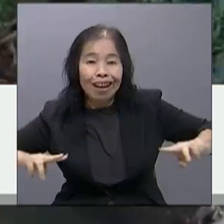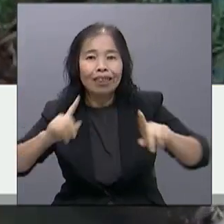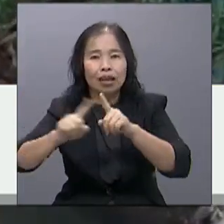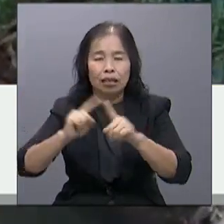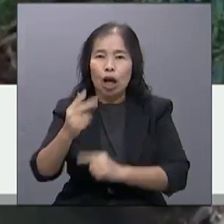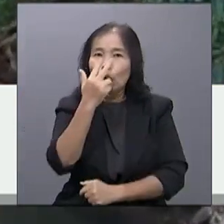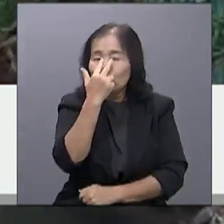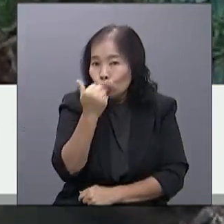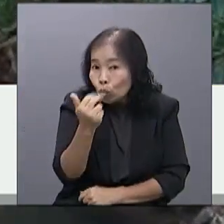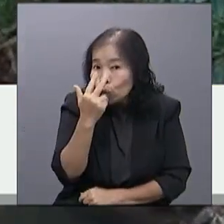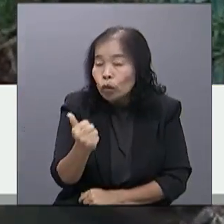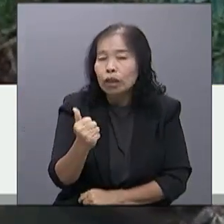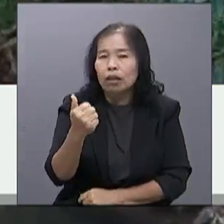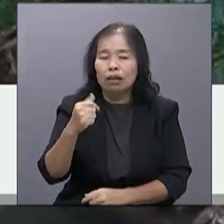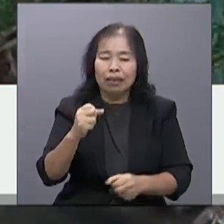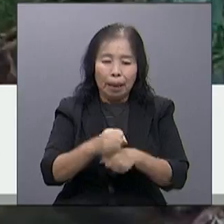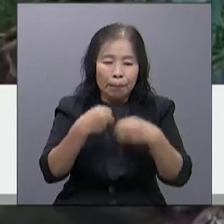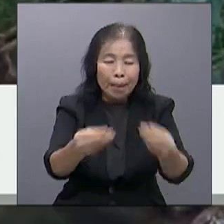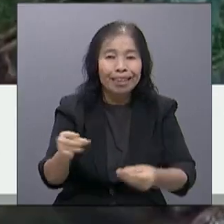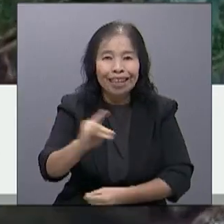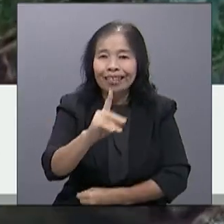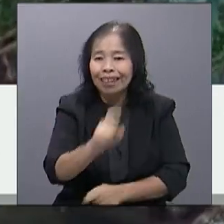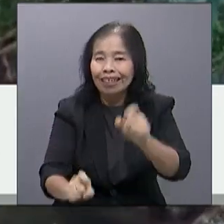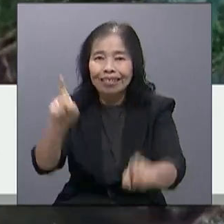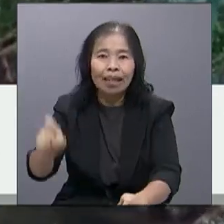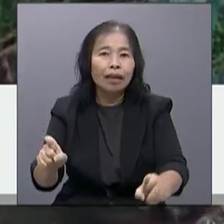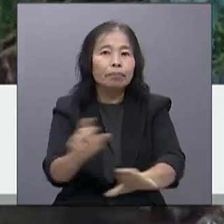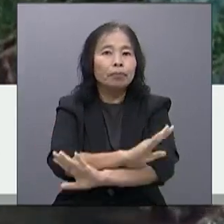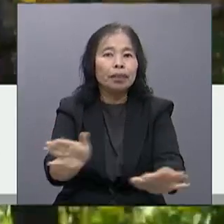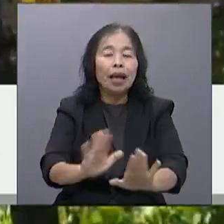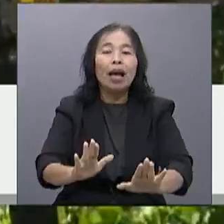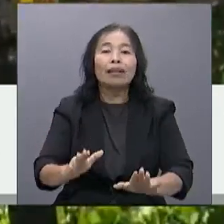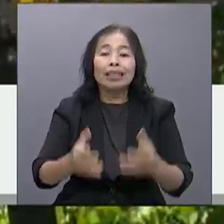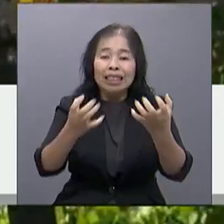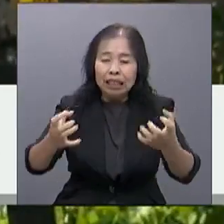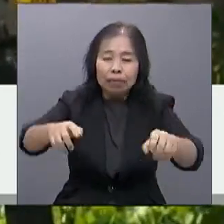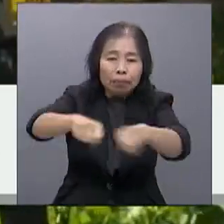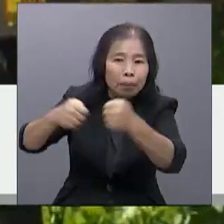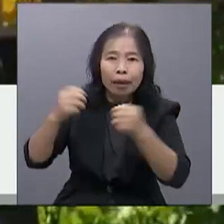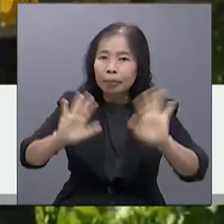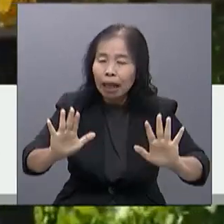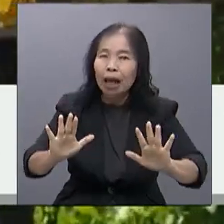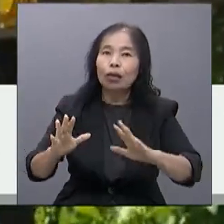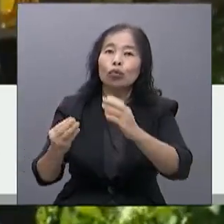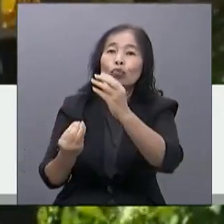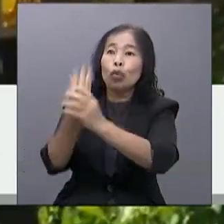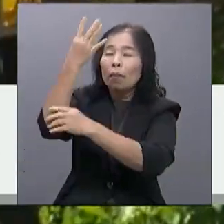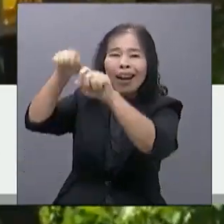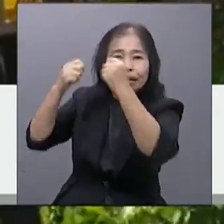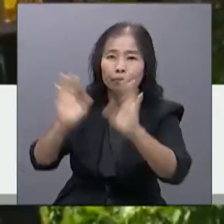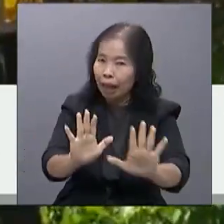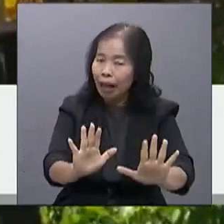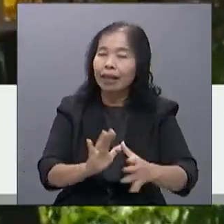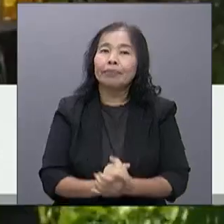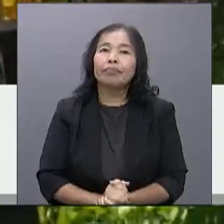ปลอดภัยและต้องไม่ทำให้เกิดความเสียหายต่อทรัพยากรธรรมชาติและสิ่งแวดล้อมหรือไปรบกวนสัตว์ป่า